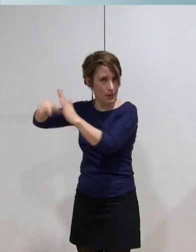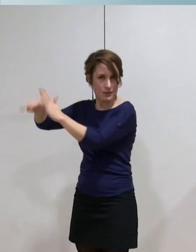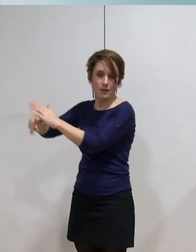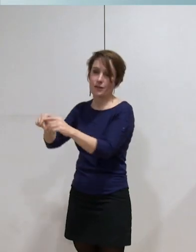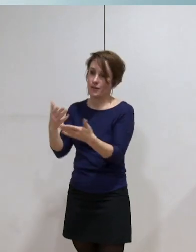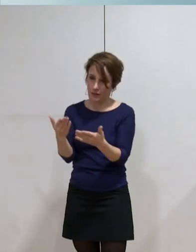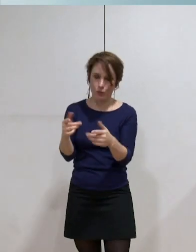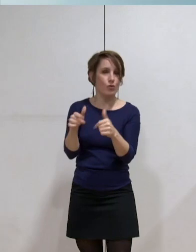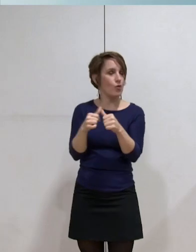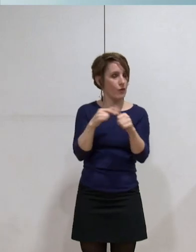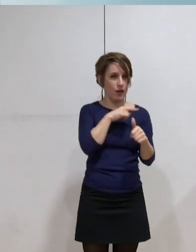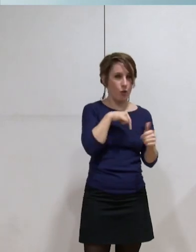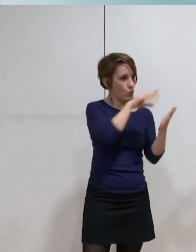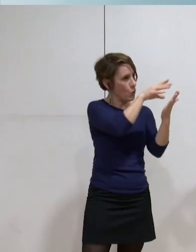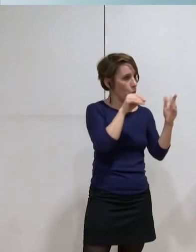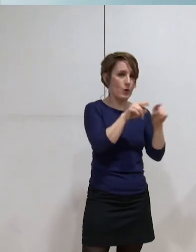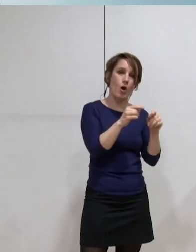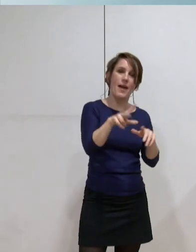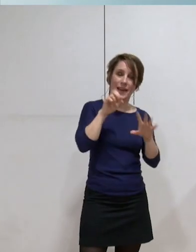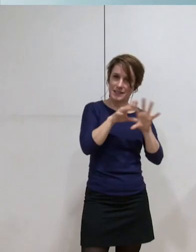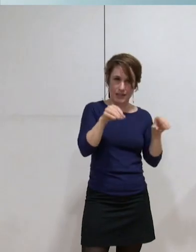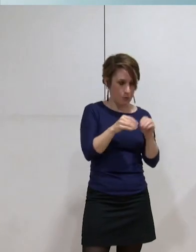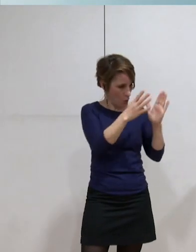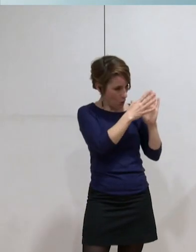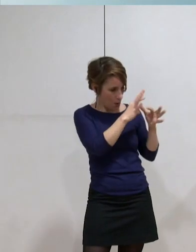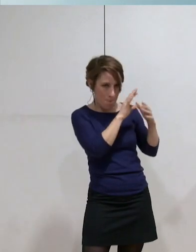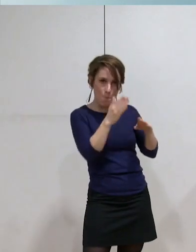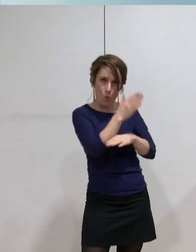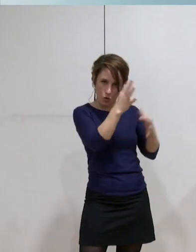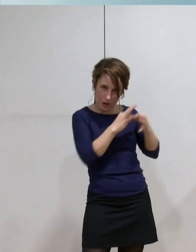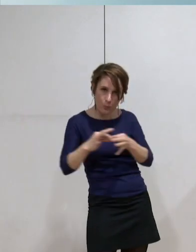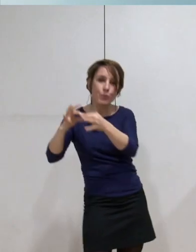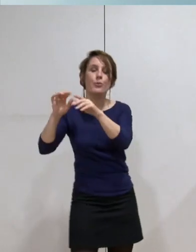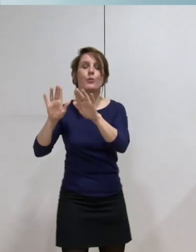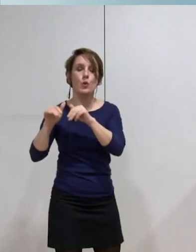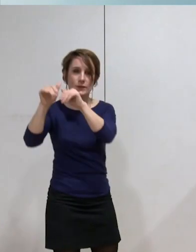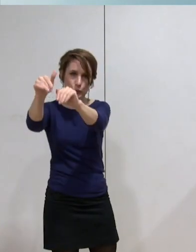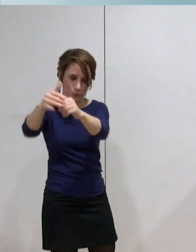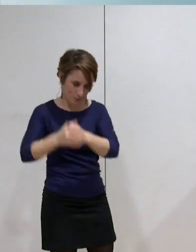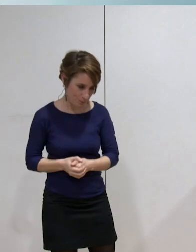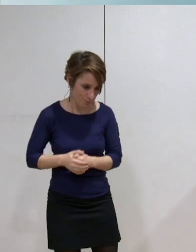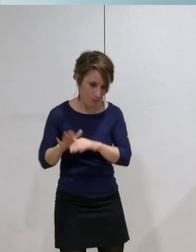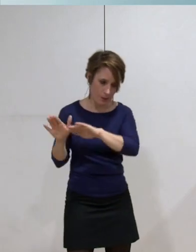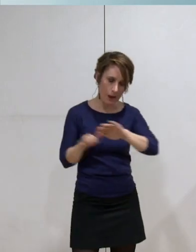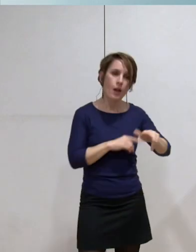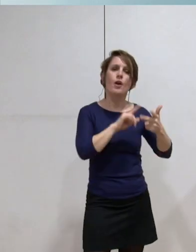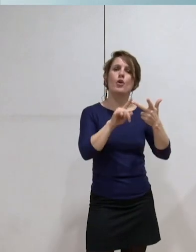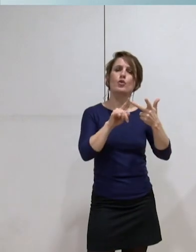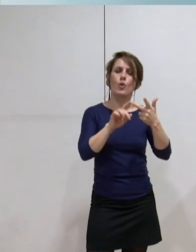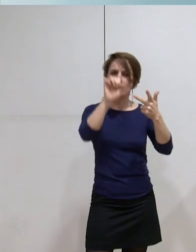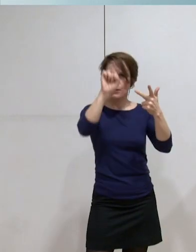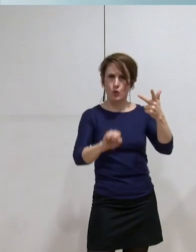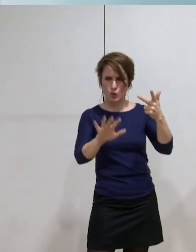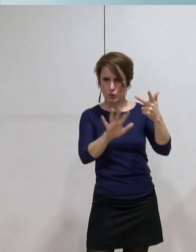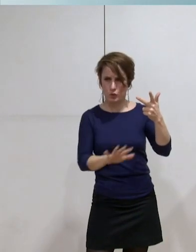l'ancien exécutif nous avons continué sur ce projet ensuite vous avez beaucoup plus bas on va parler de